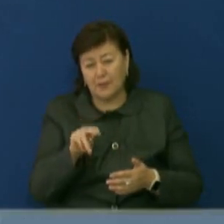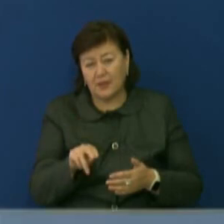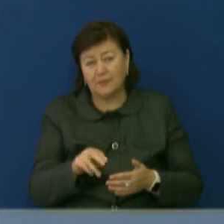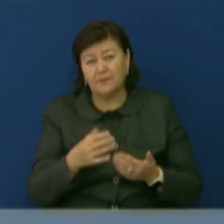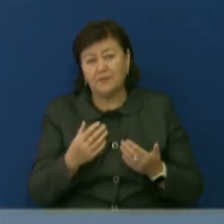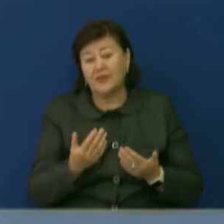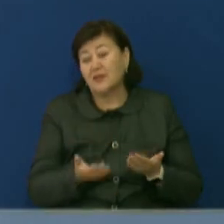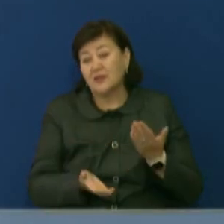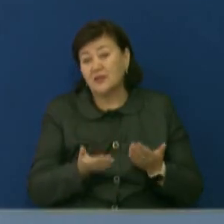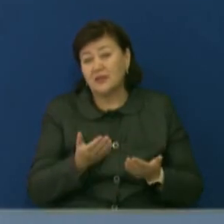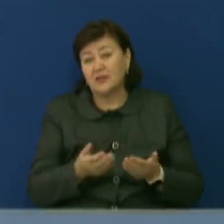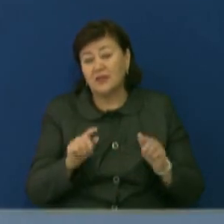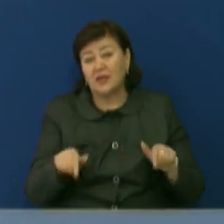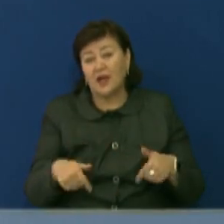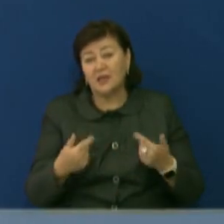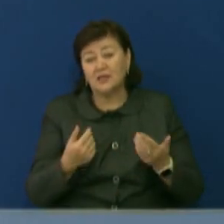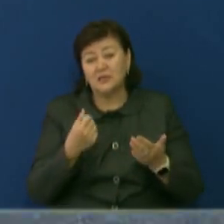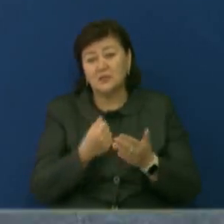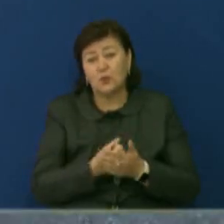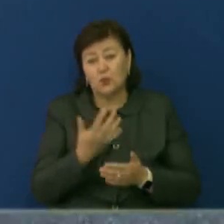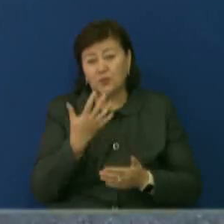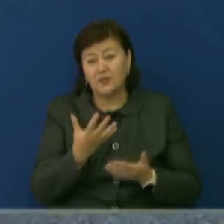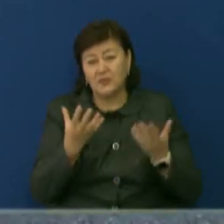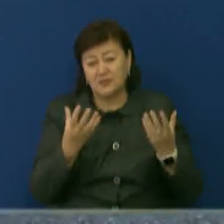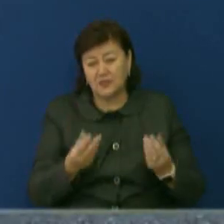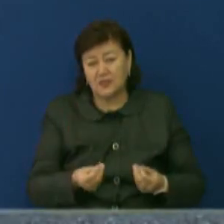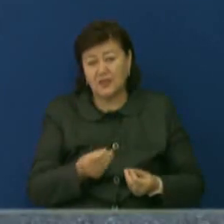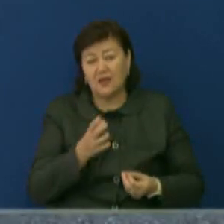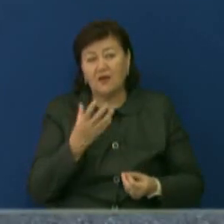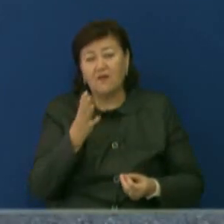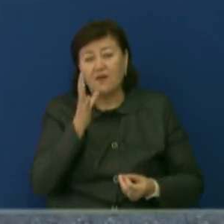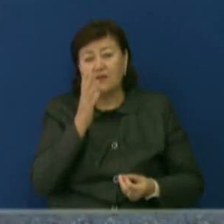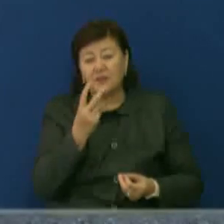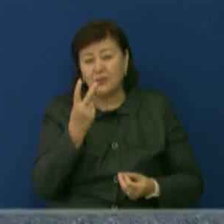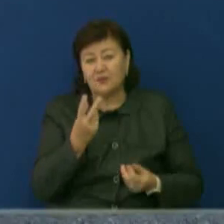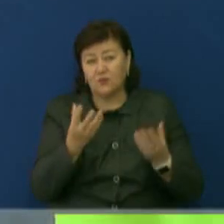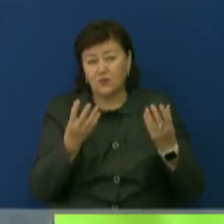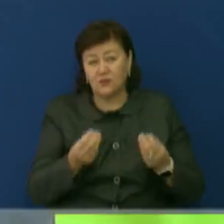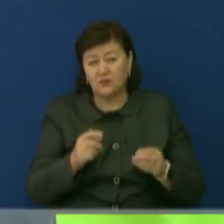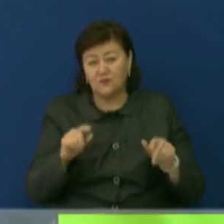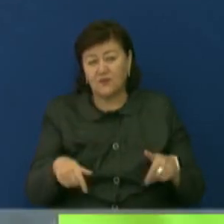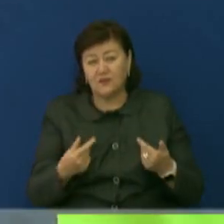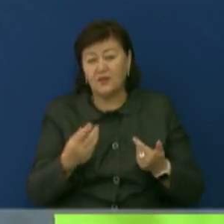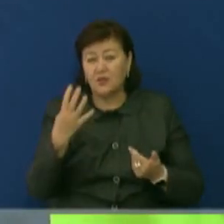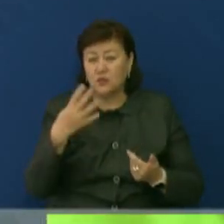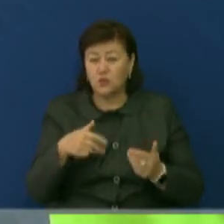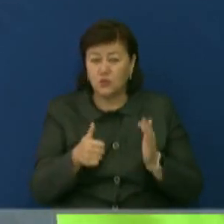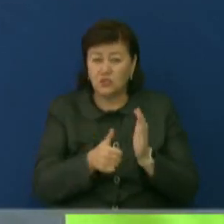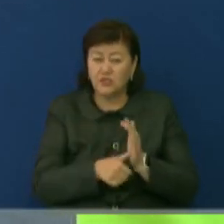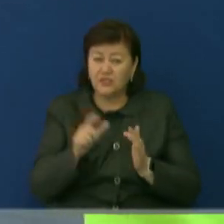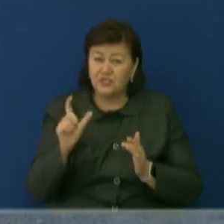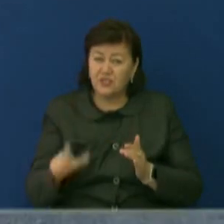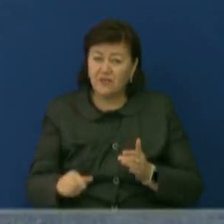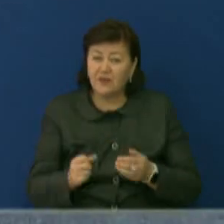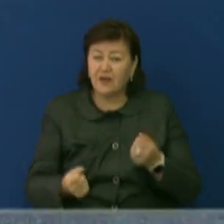показателей или административный арест до 5 суток. В ходе двухдневного рейда по городу выявлено 46 человек,